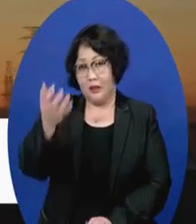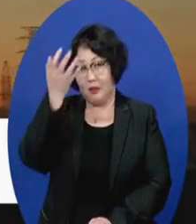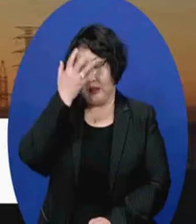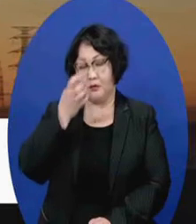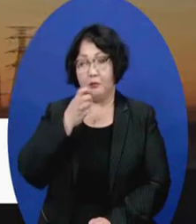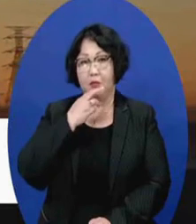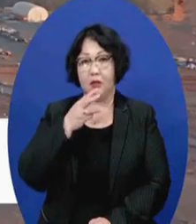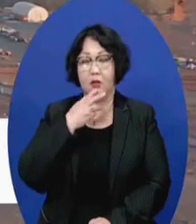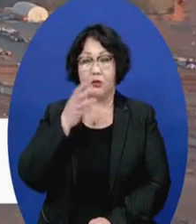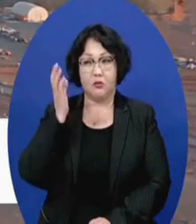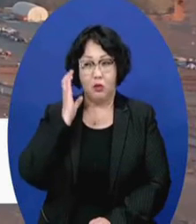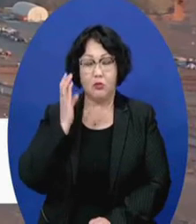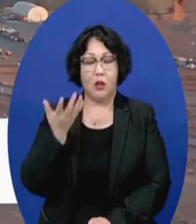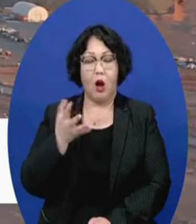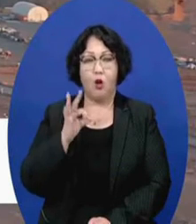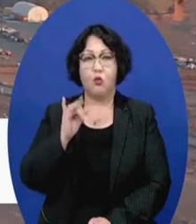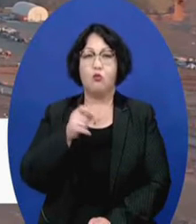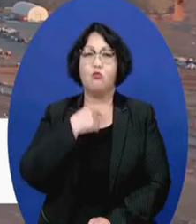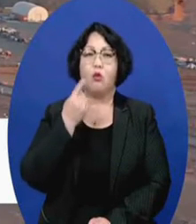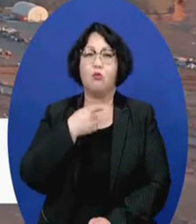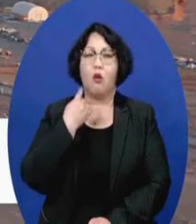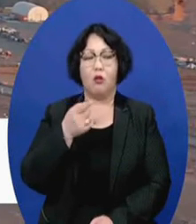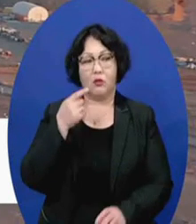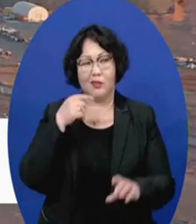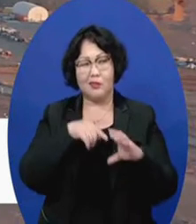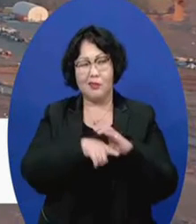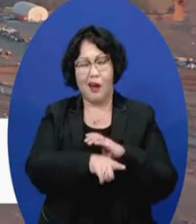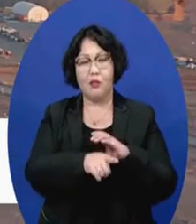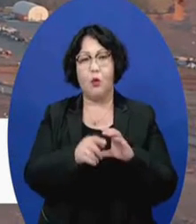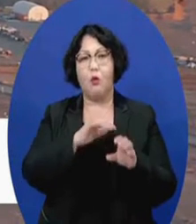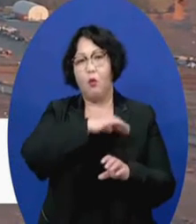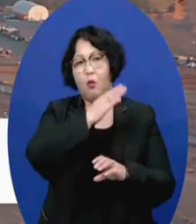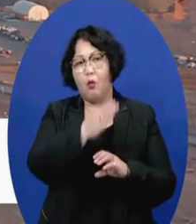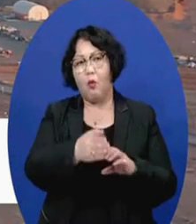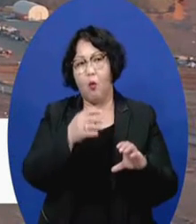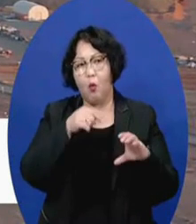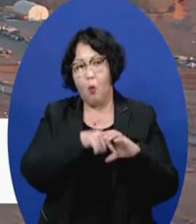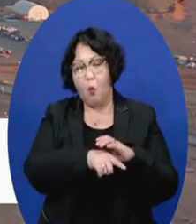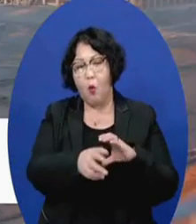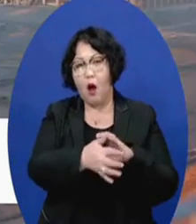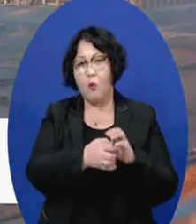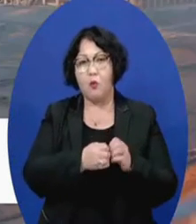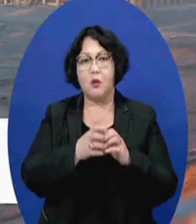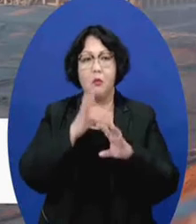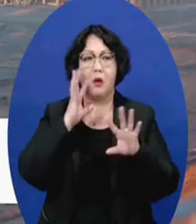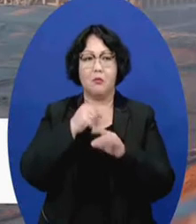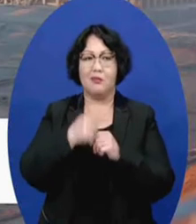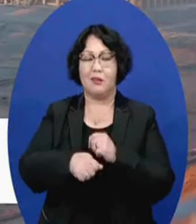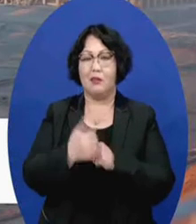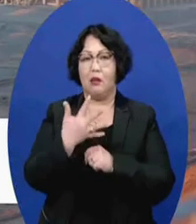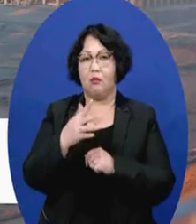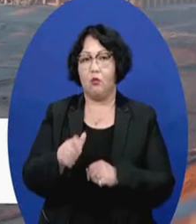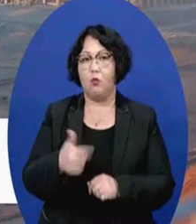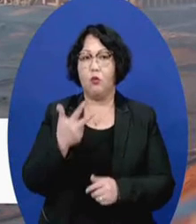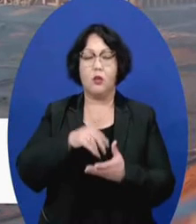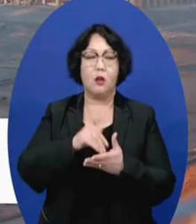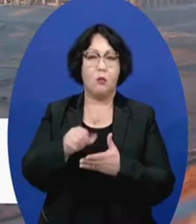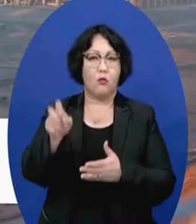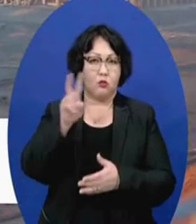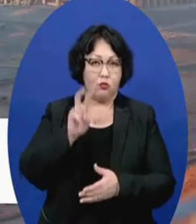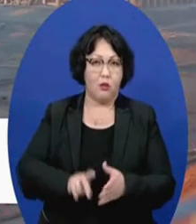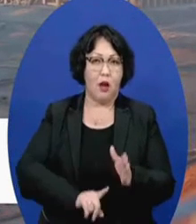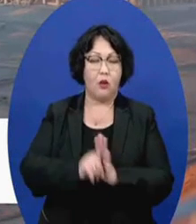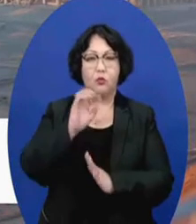Засгийн газрын мэдээллээс үзвэл оюу толгойн далд уурхайн бүтээн байгуулалтын зардлын хэмжээг нийт 5.3 тэрбум доллар байхаар